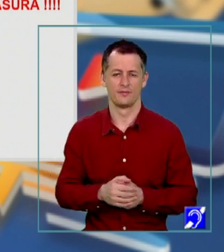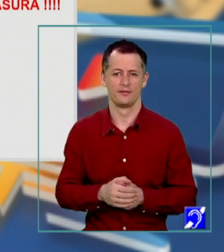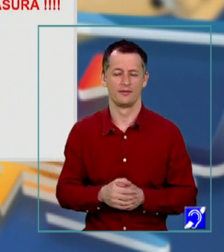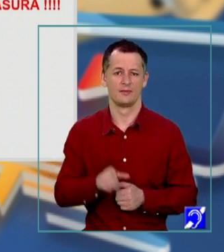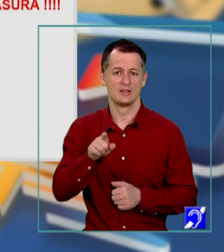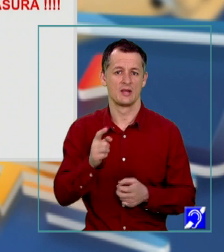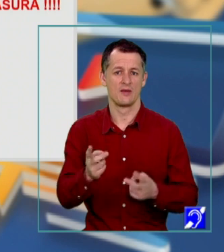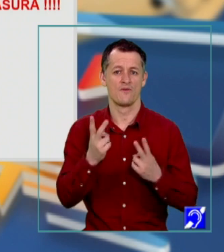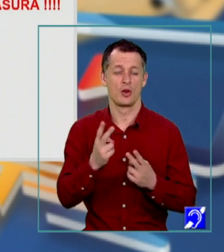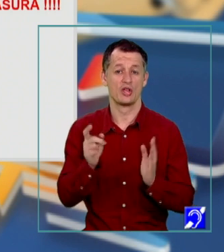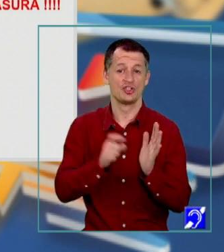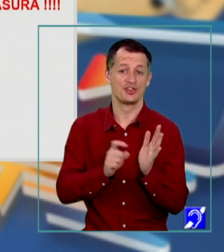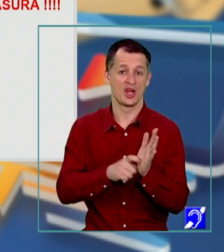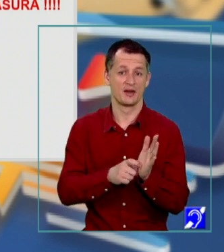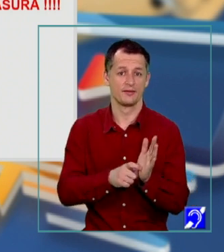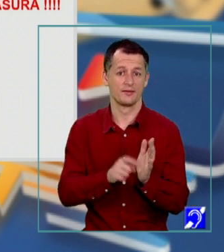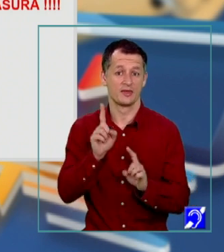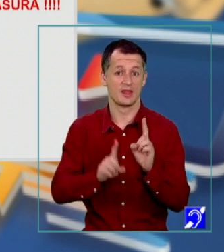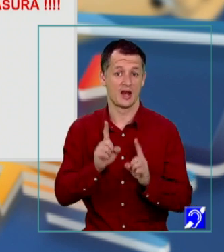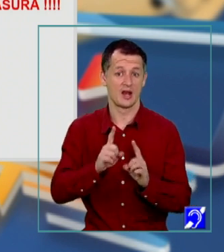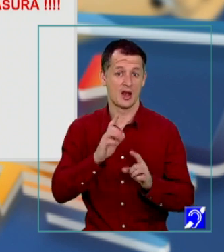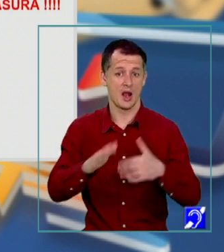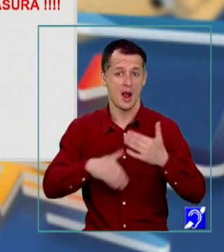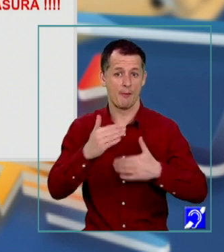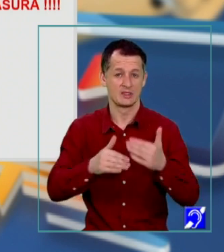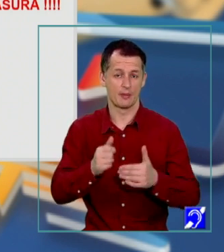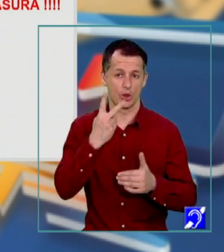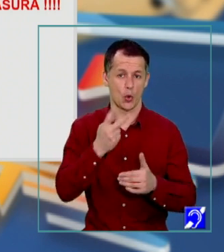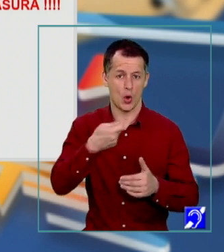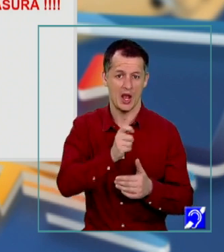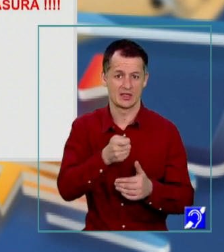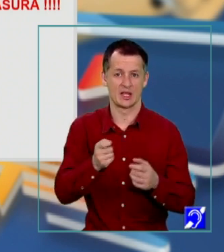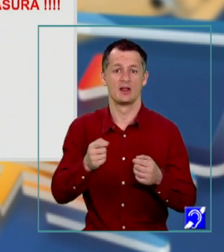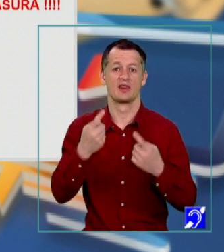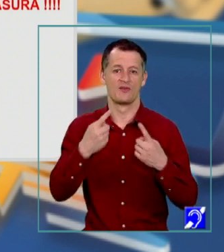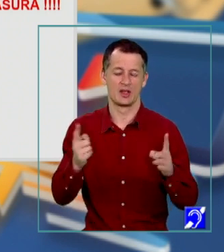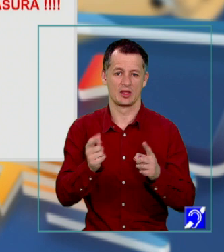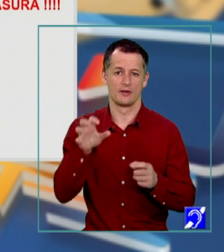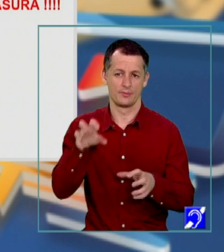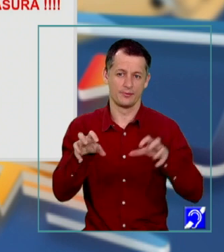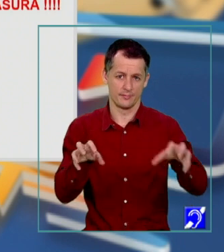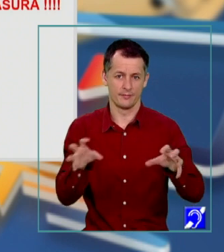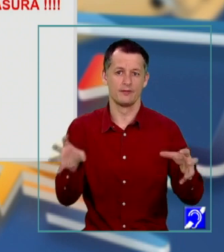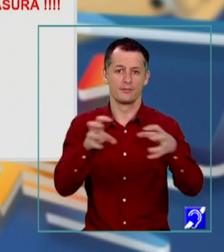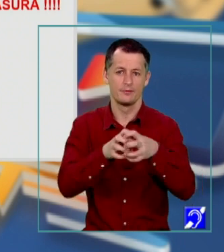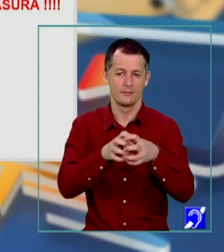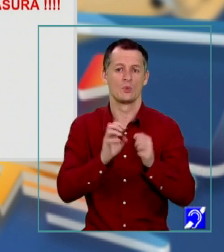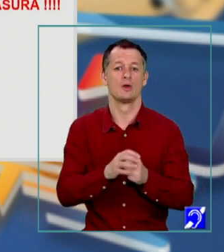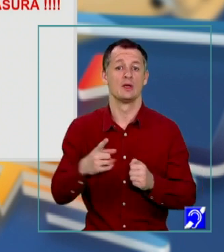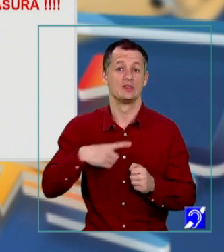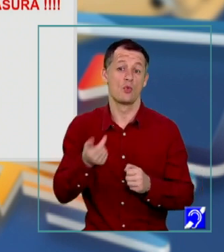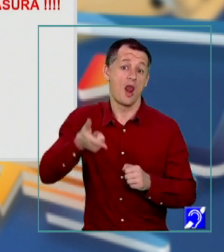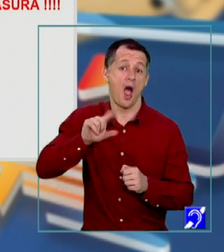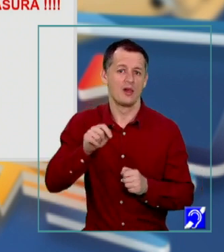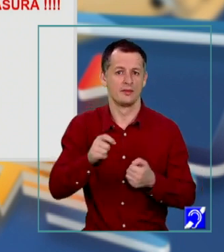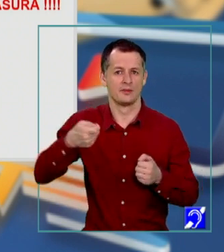Este valoarea care ni se cere. Dacă amestecăm două gaze diferite, practic, rezultă un alt